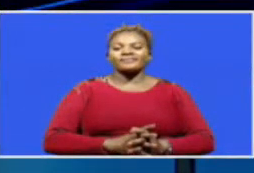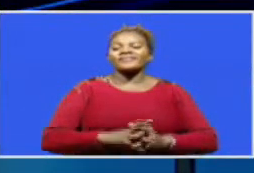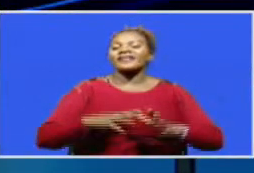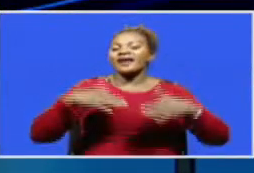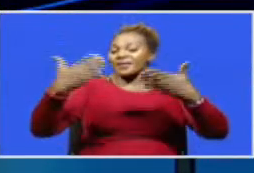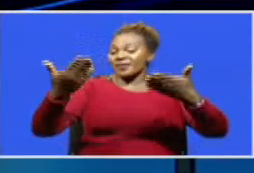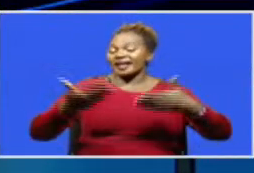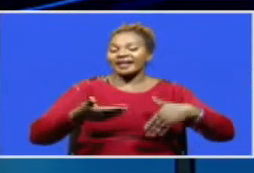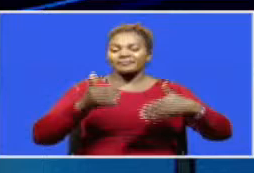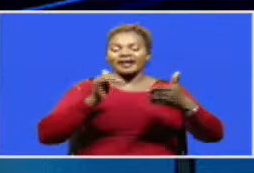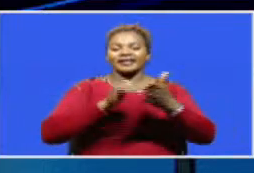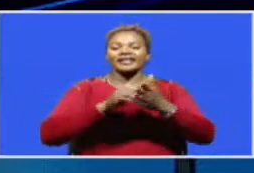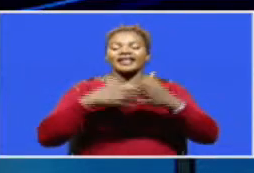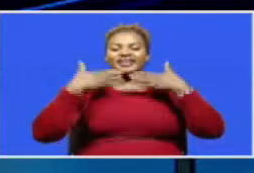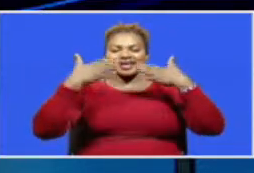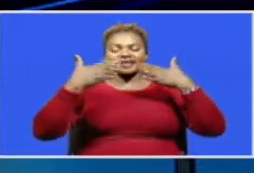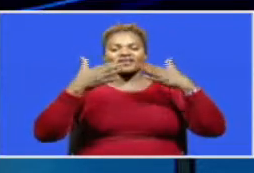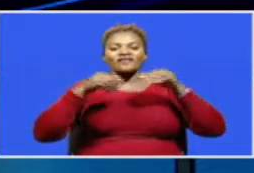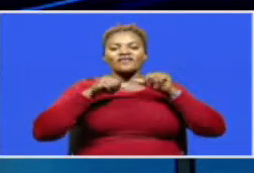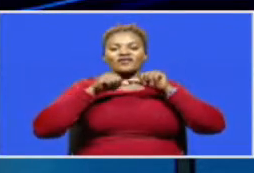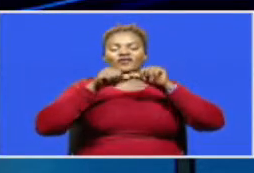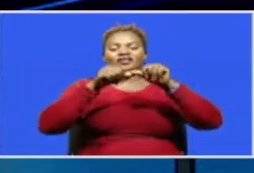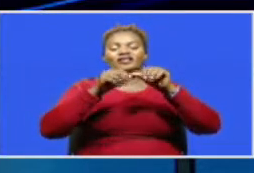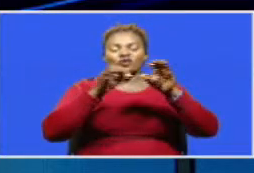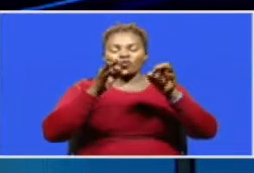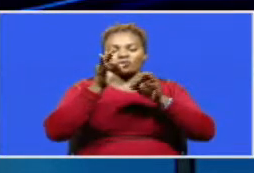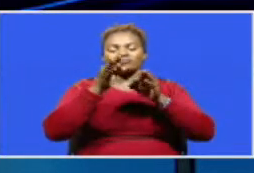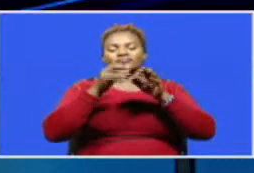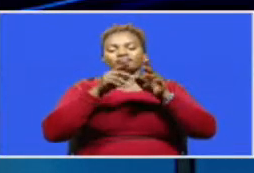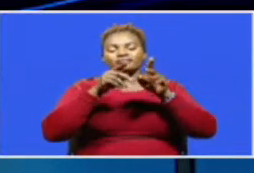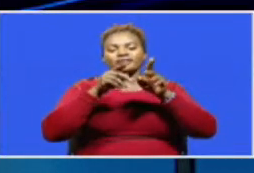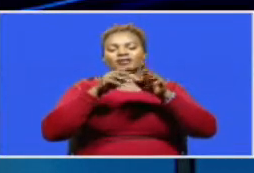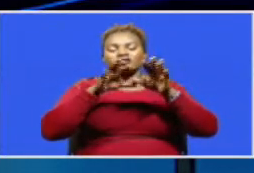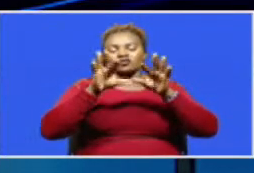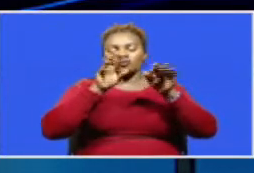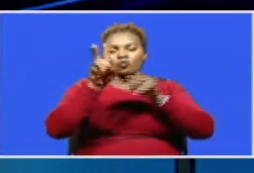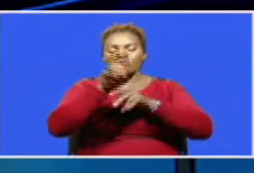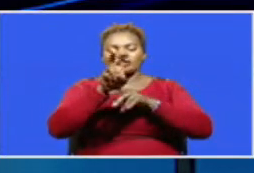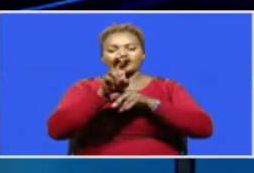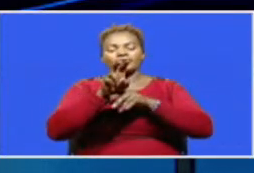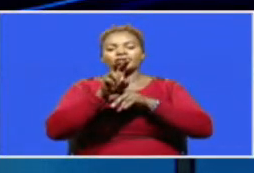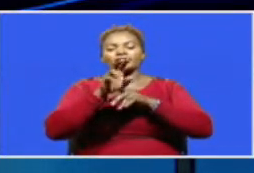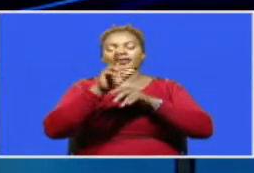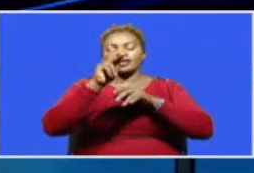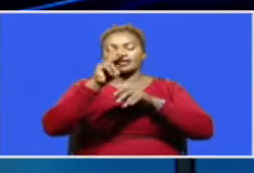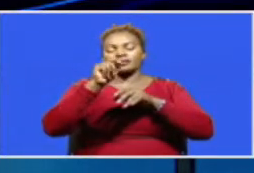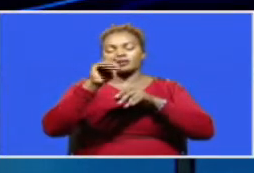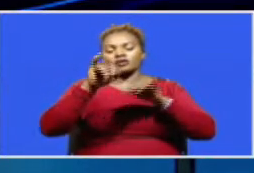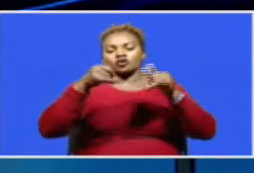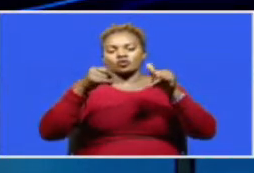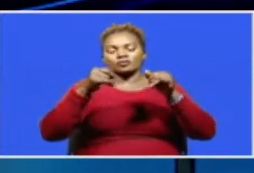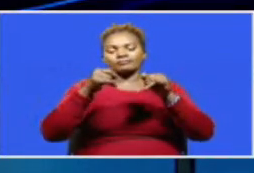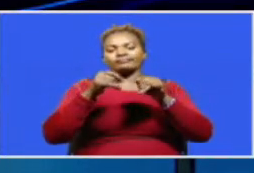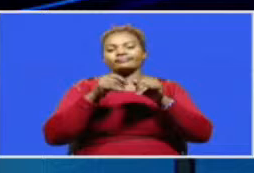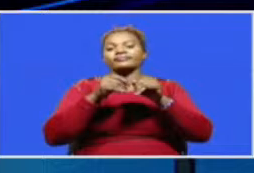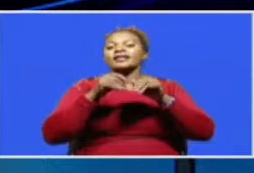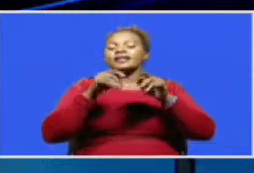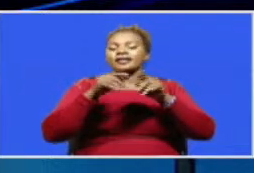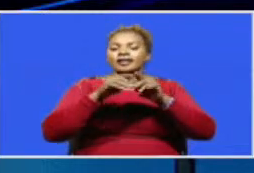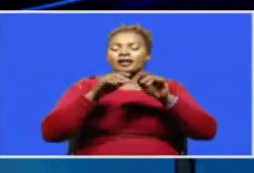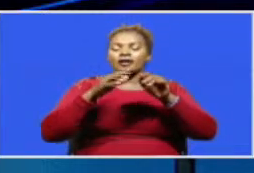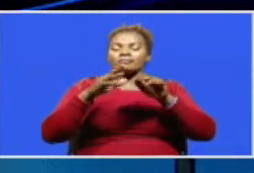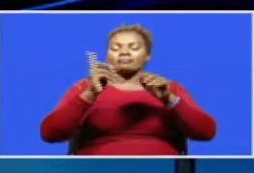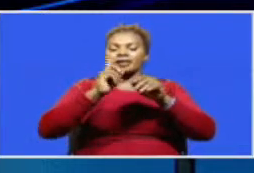Naam, karibu tena mtazamaji na shukrani sana kwa kusalia papo hapo na kuchagua kutazama taarifa za KTN leo. Wizara ya